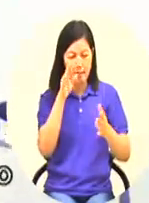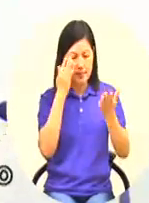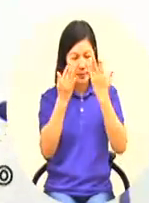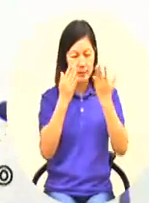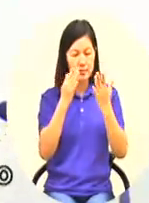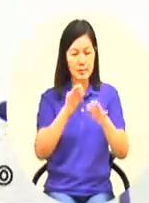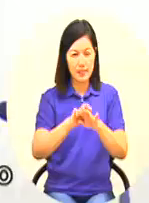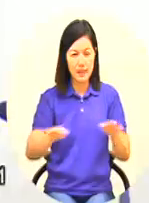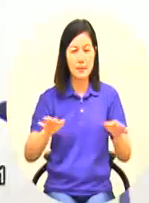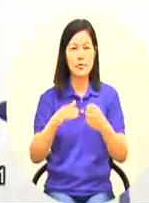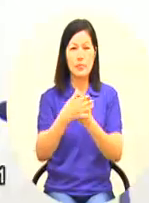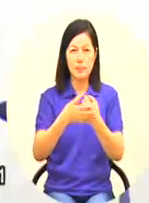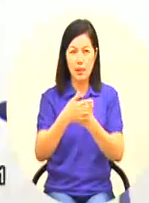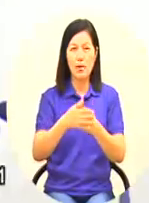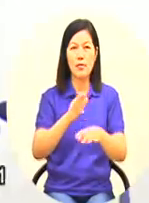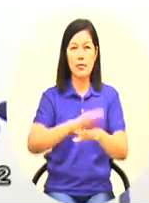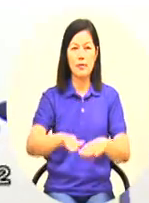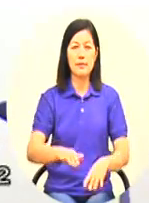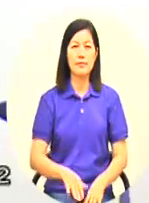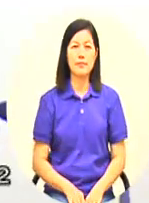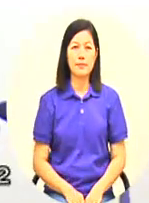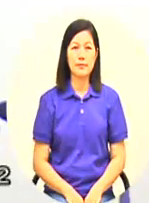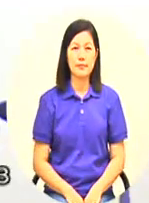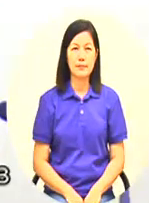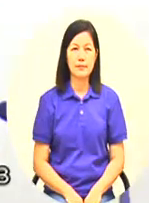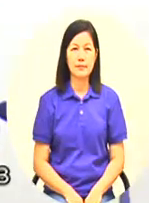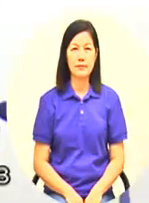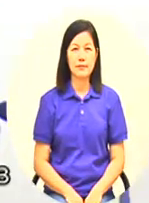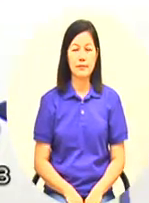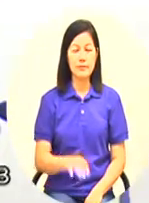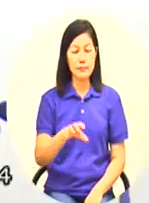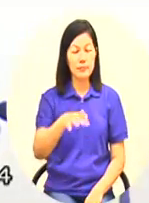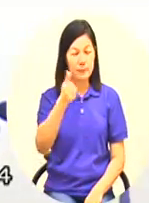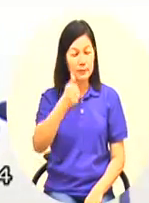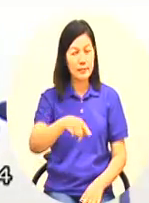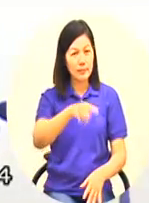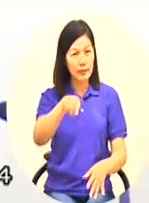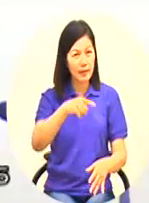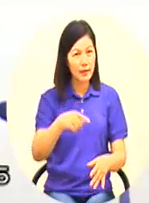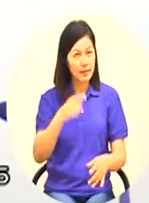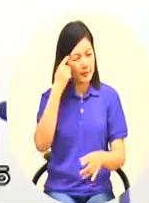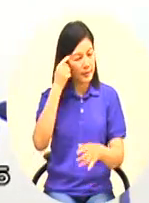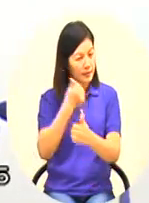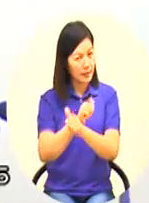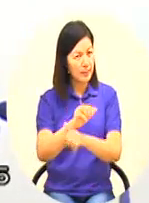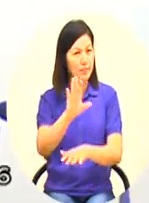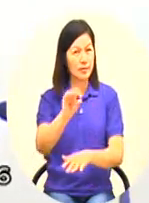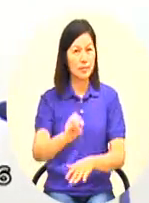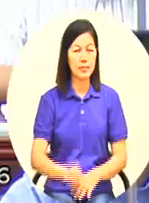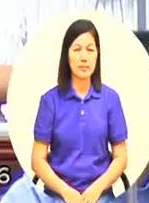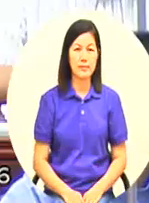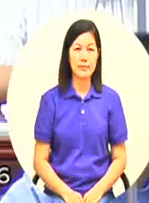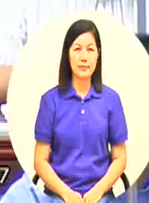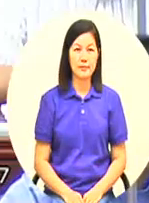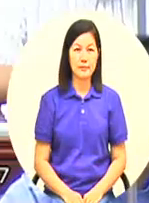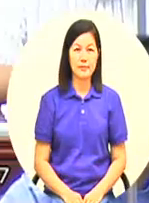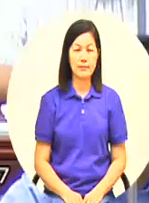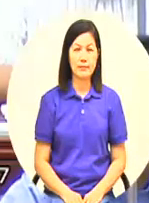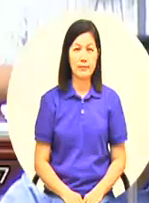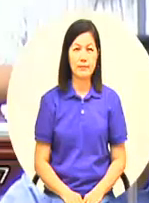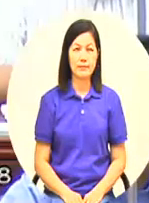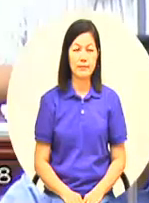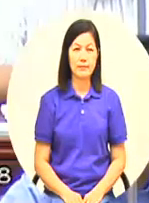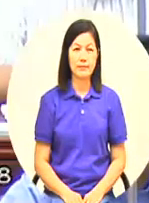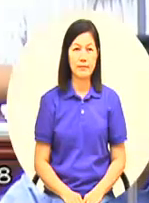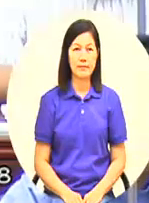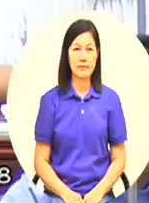全化才真正的有帮助。好，那这一点也请局长是不是能够再去做一个考量？ 是，这个部分跟议员报告哈。